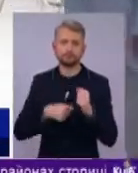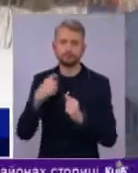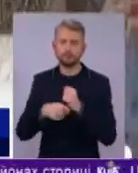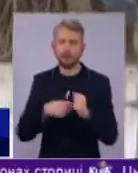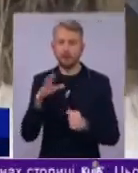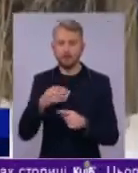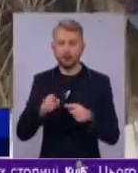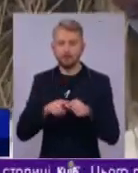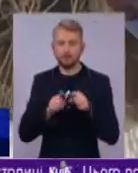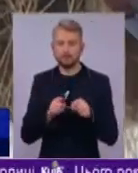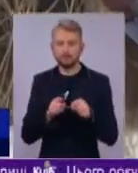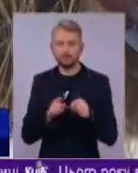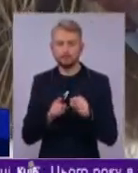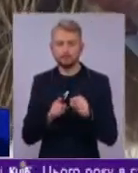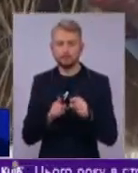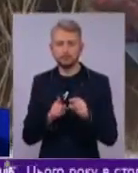цей